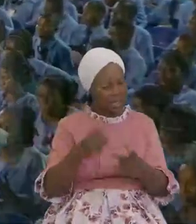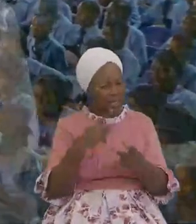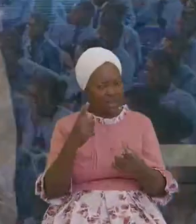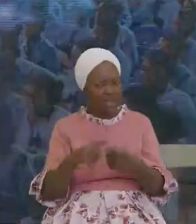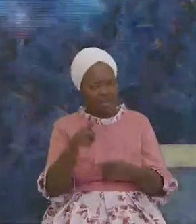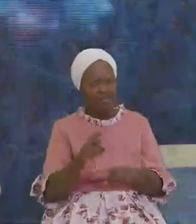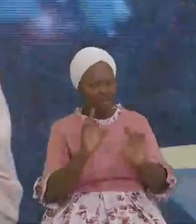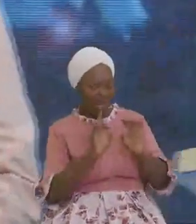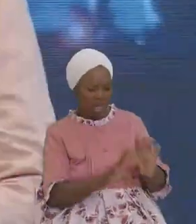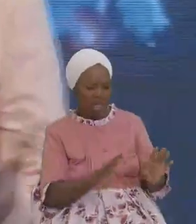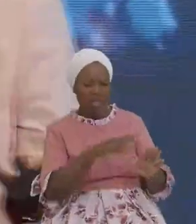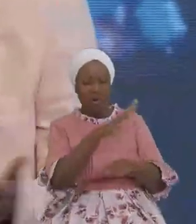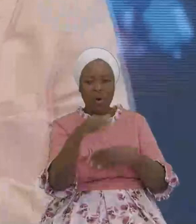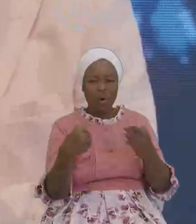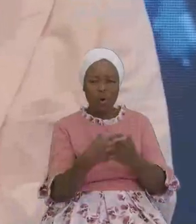Et tu hais